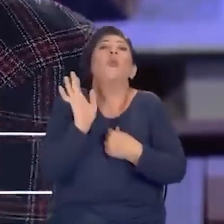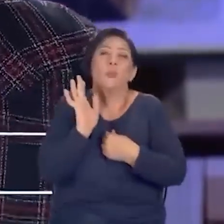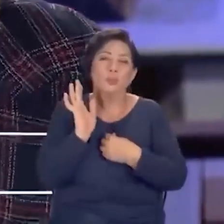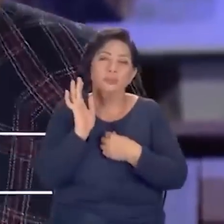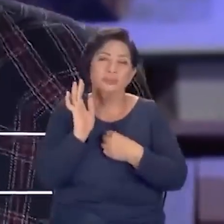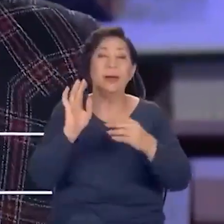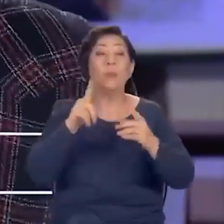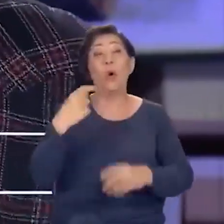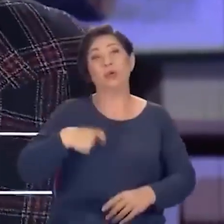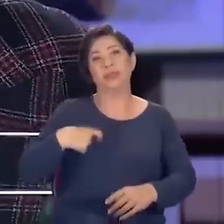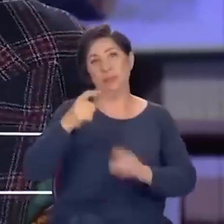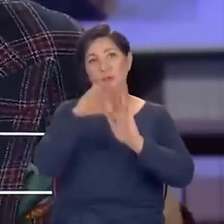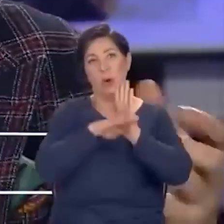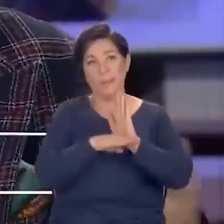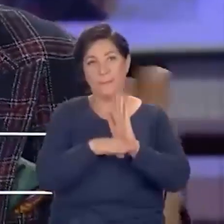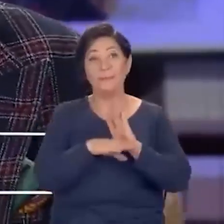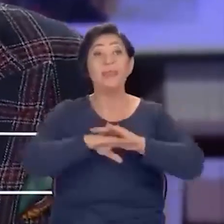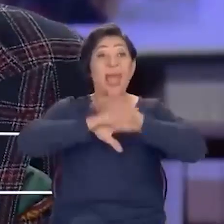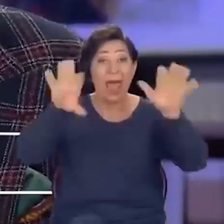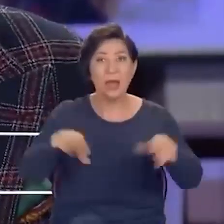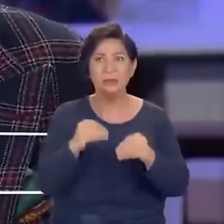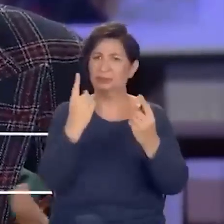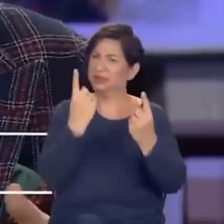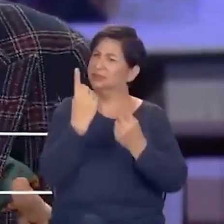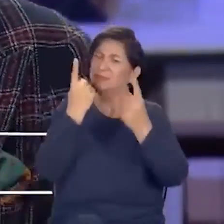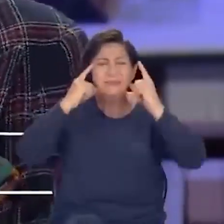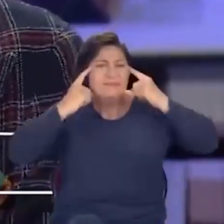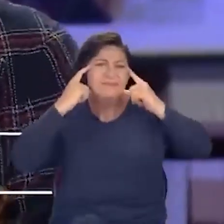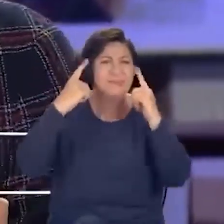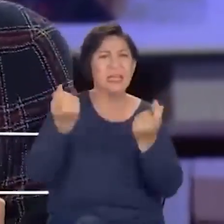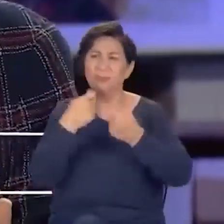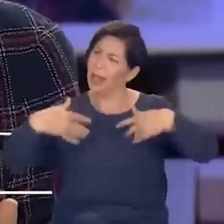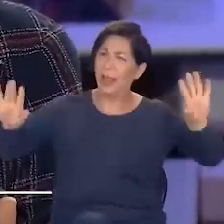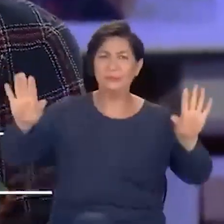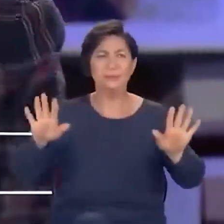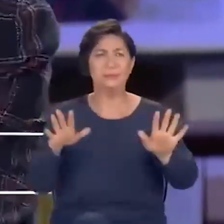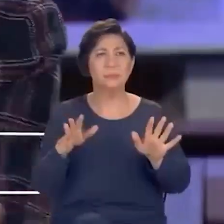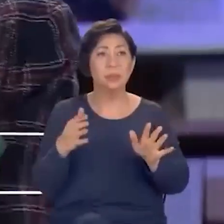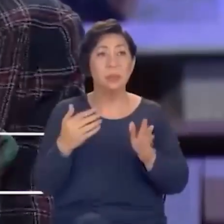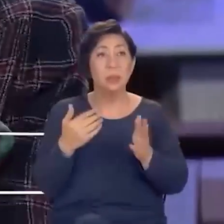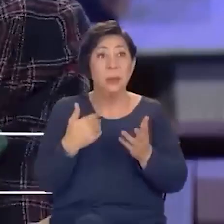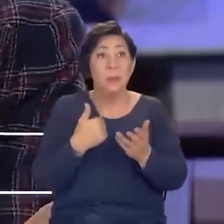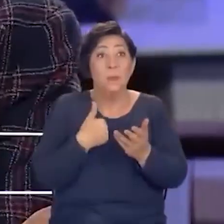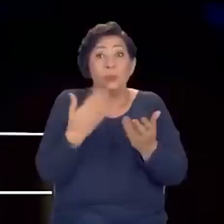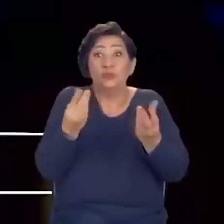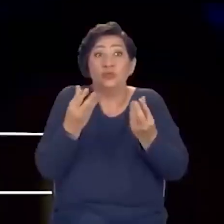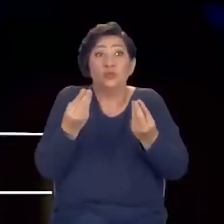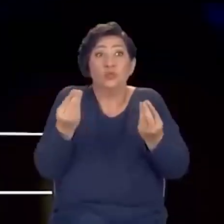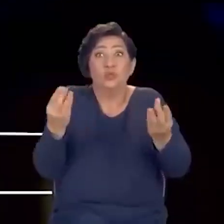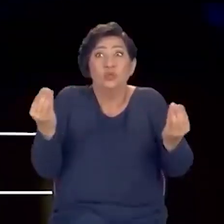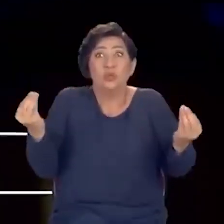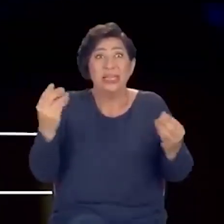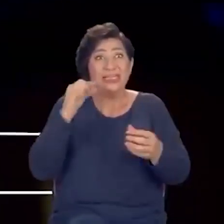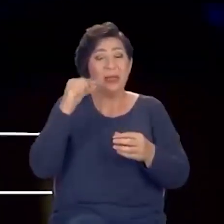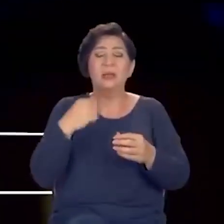Fakat bu özel bir program. Çünkü herkesin böyle bir derdi var. Yani bırakalım işi gücü. Ya belki bir sürü insan bunu düşünüyor şu